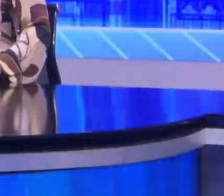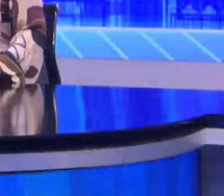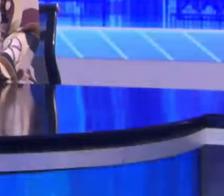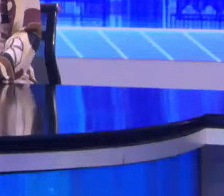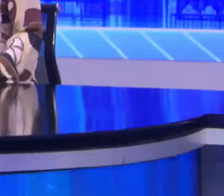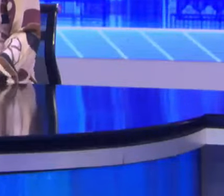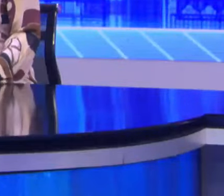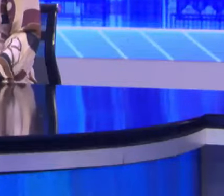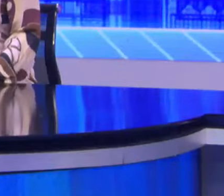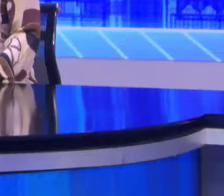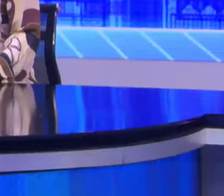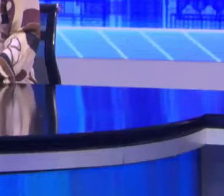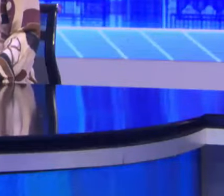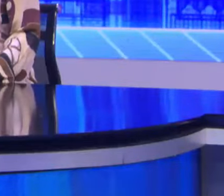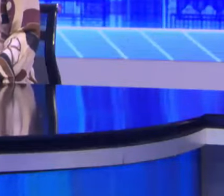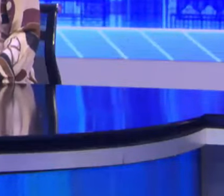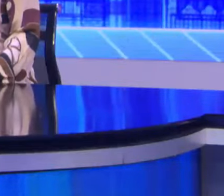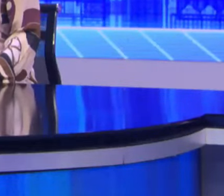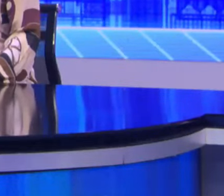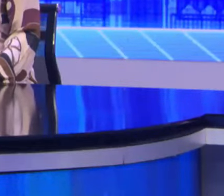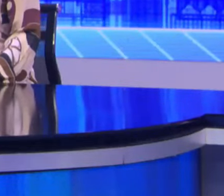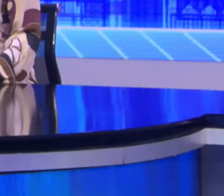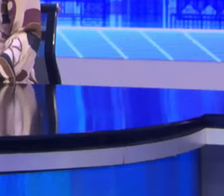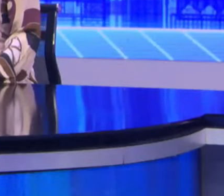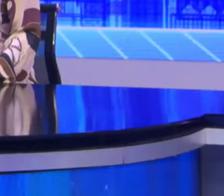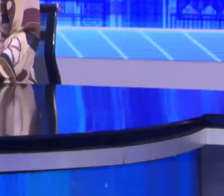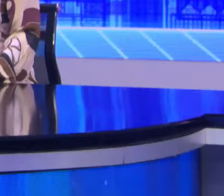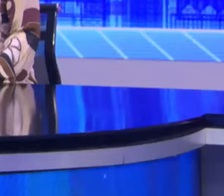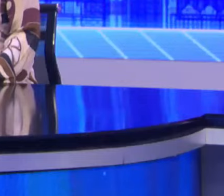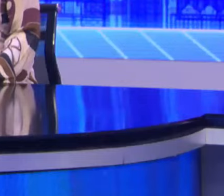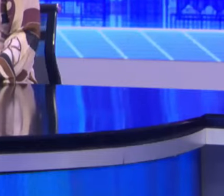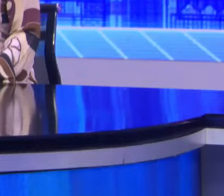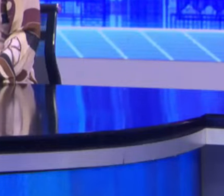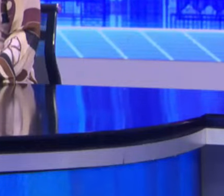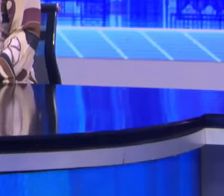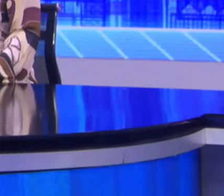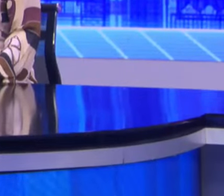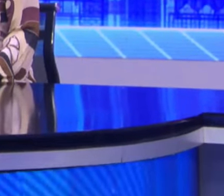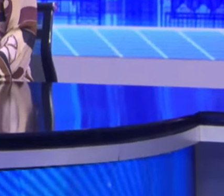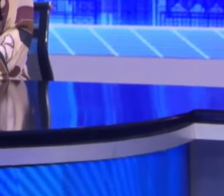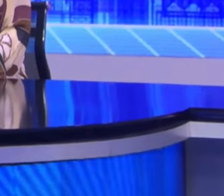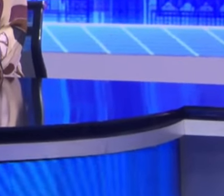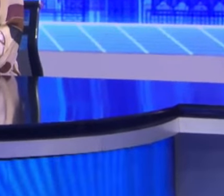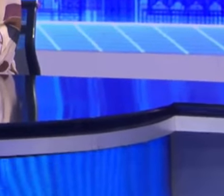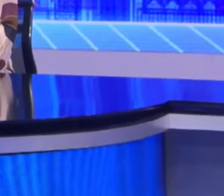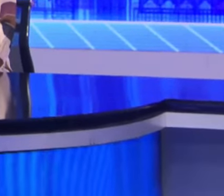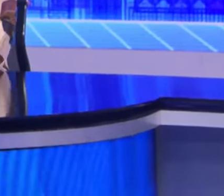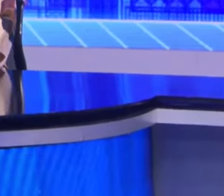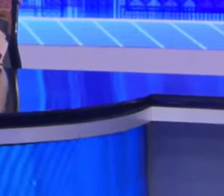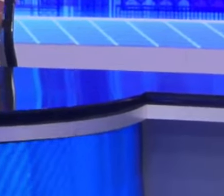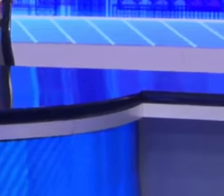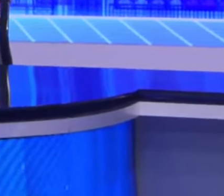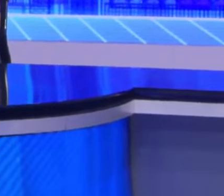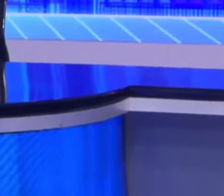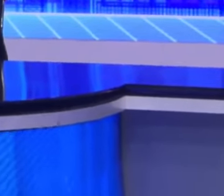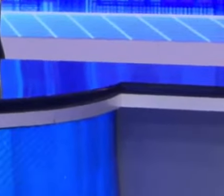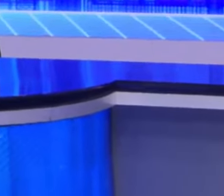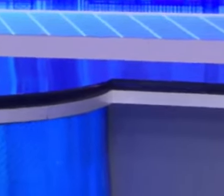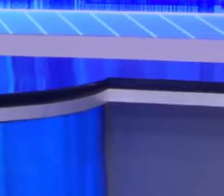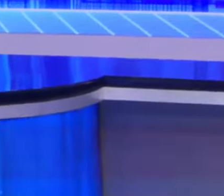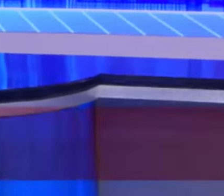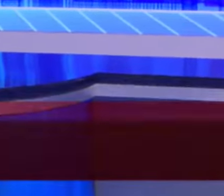Ya, paparan hashtag itu menutup berita perdana edisi Khamis 19 Januari 2023. Dapatkan perkembangan sahih sepanjang masa